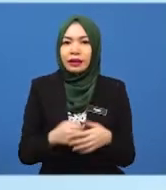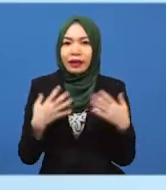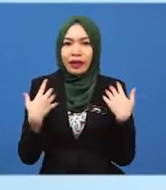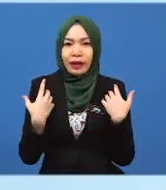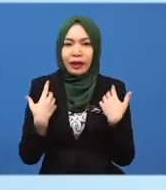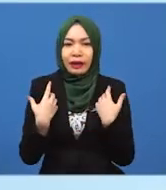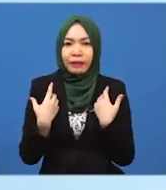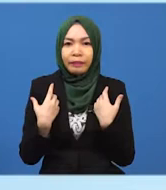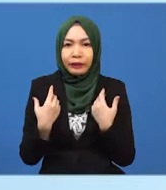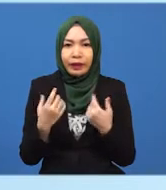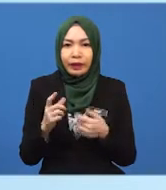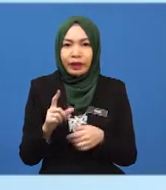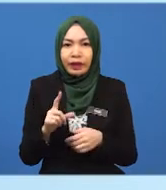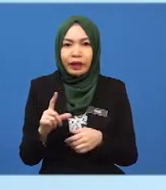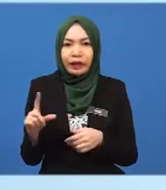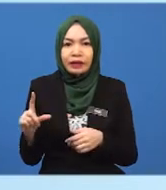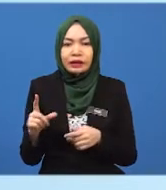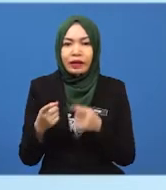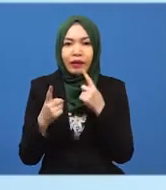yang tepat.